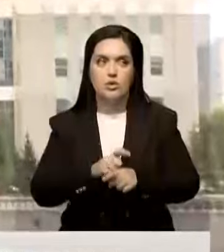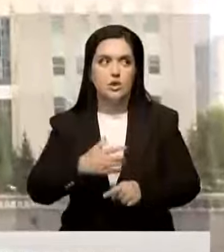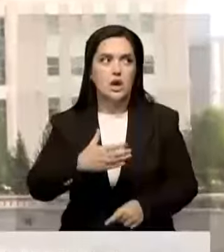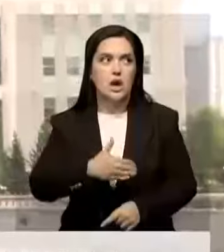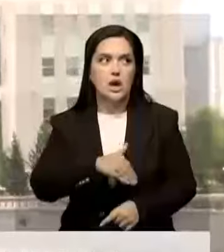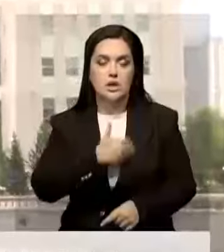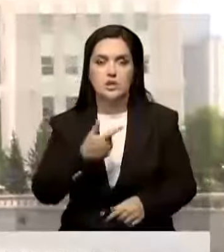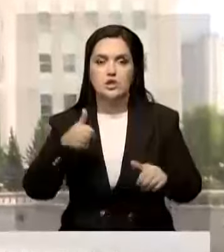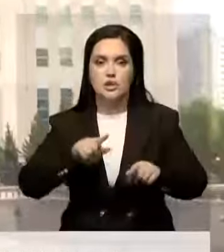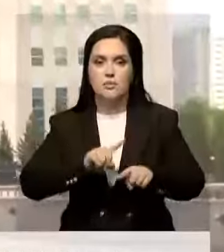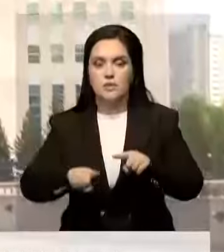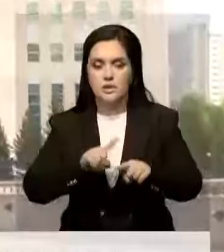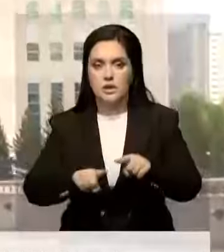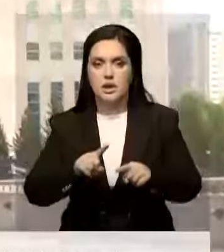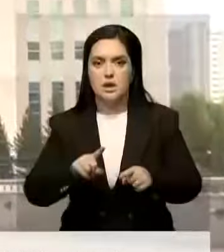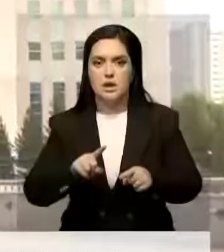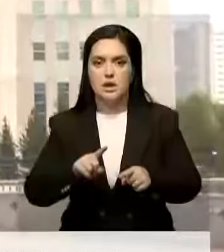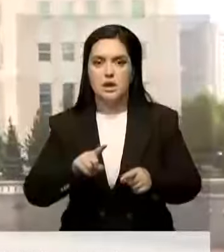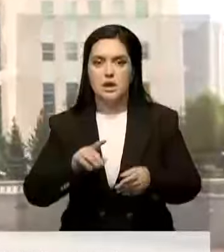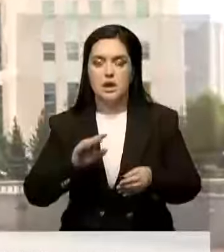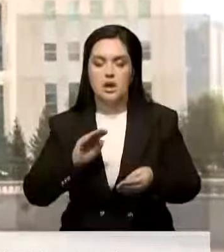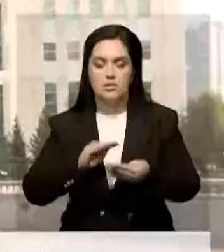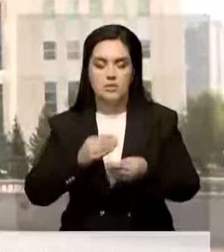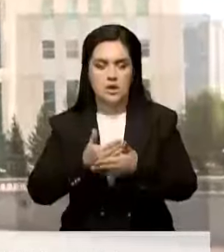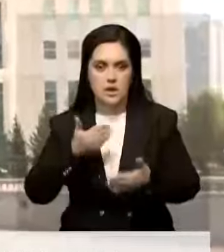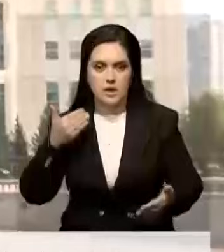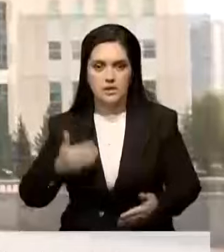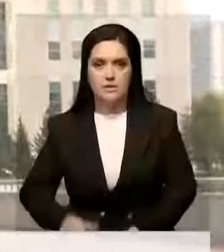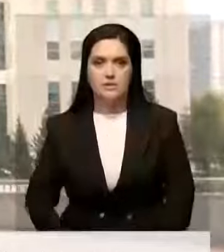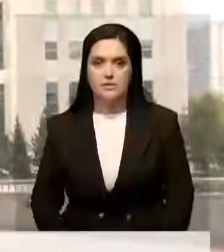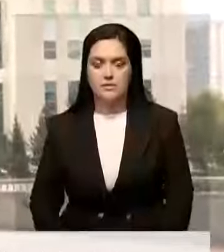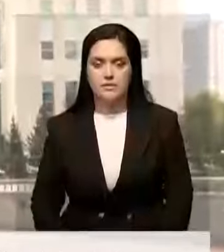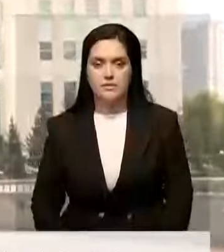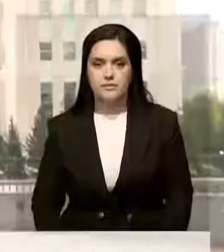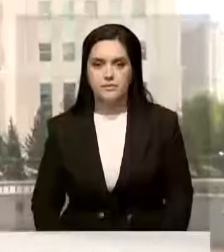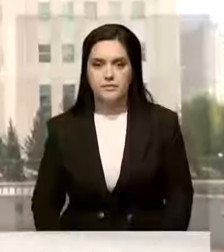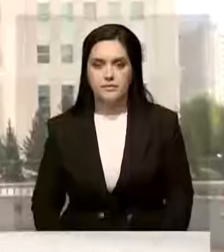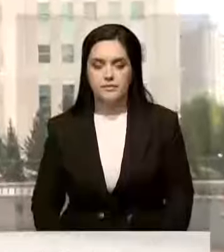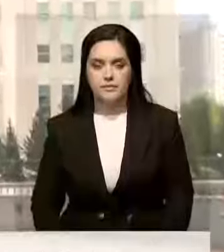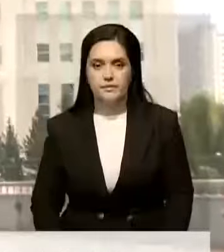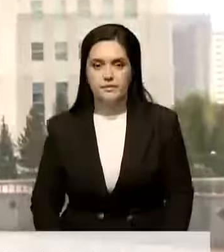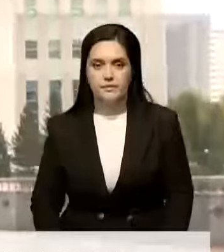решались они быстрее и прежде, чем на них укажут из-за корды. Динар